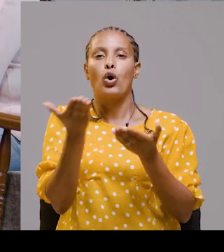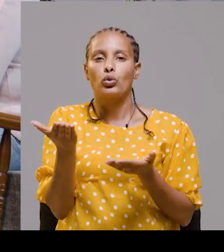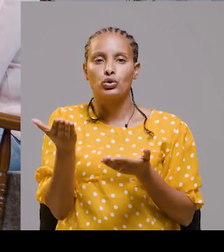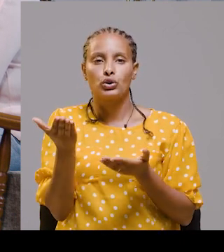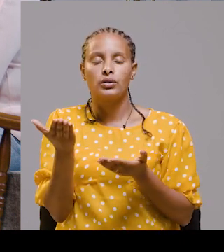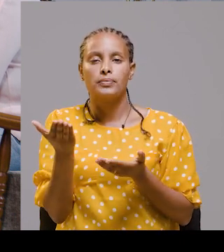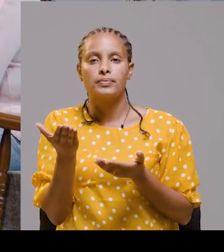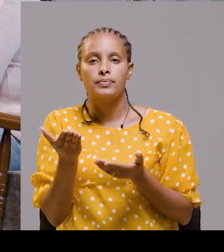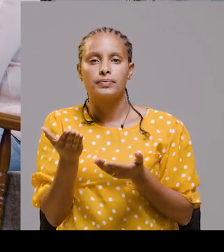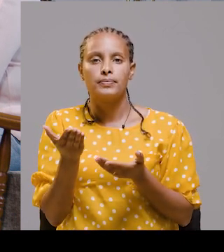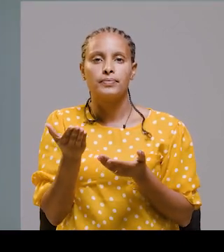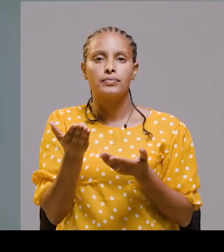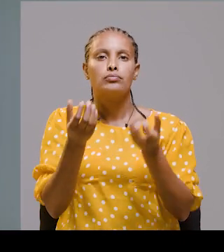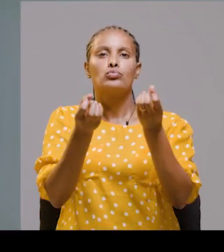ነገሮች